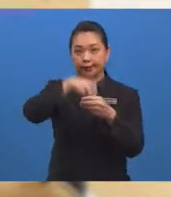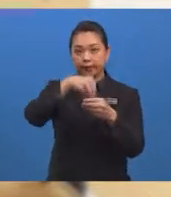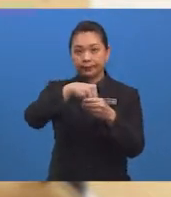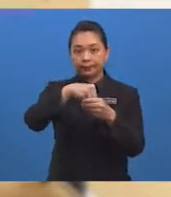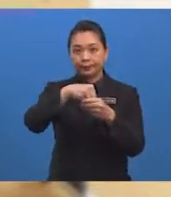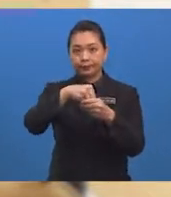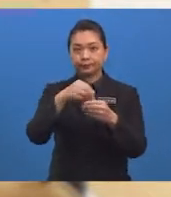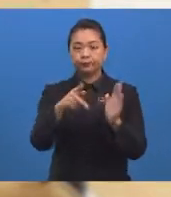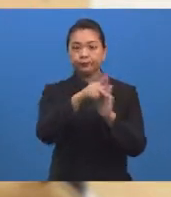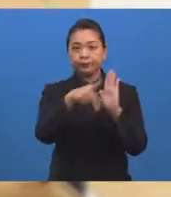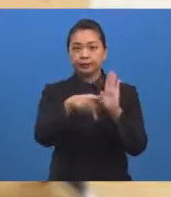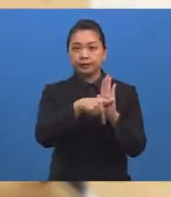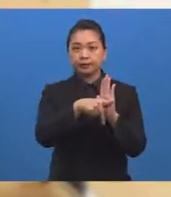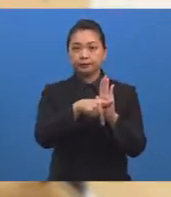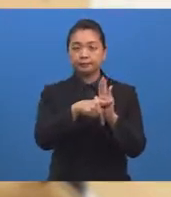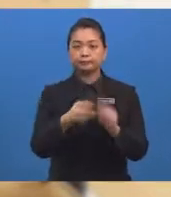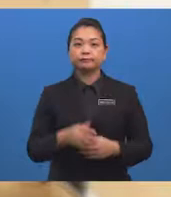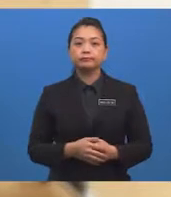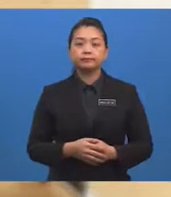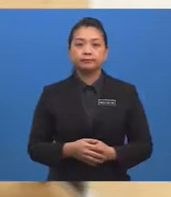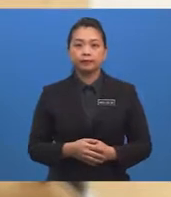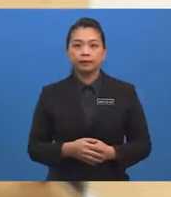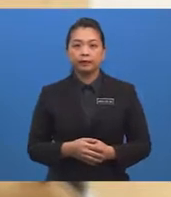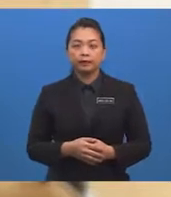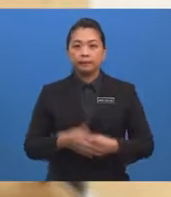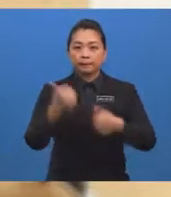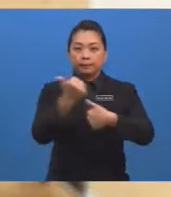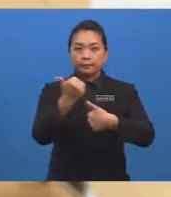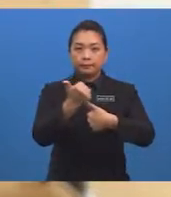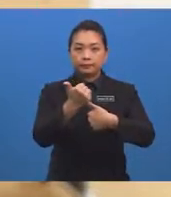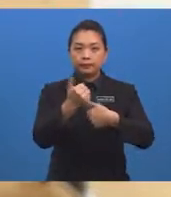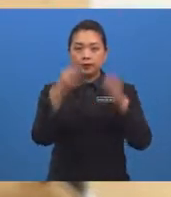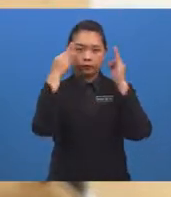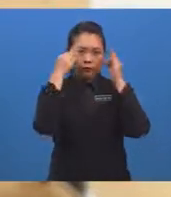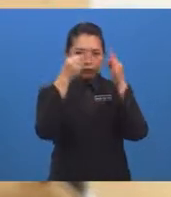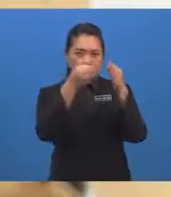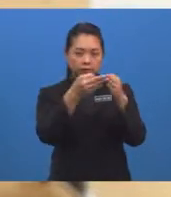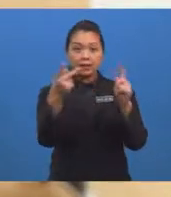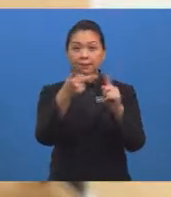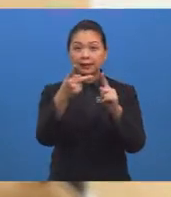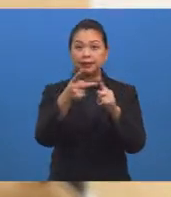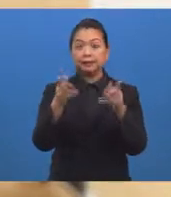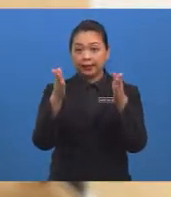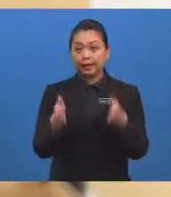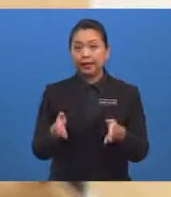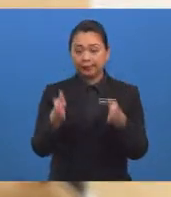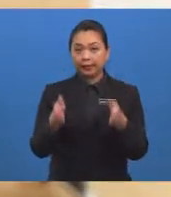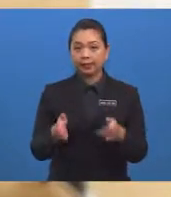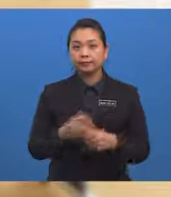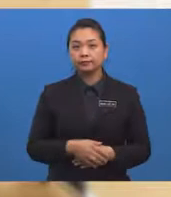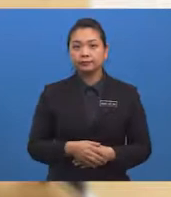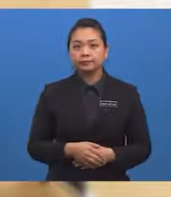utama tadbir urus baik. Yang pertama, fokus kepada pelanggan. Ini